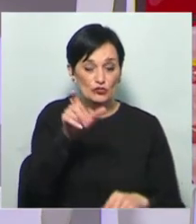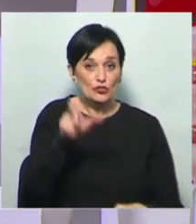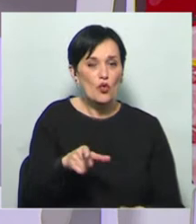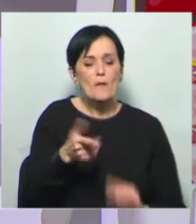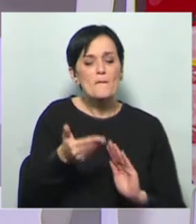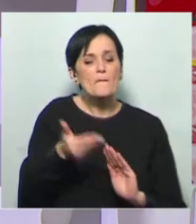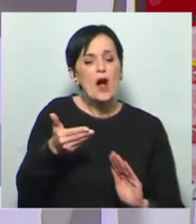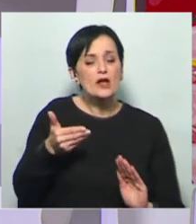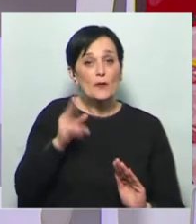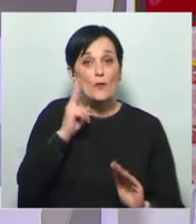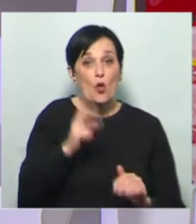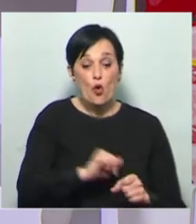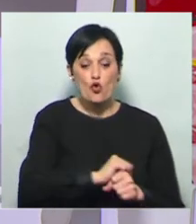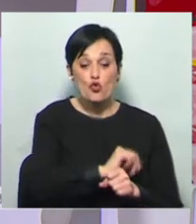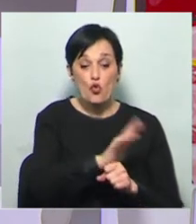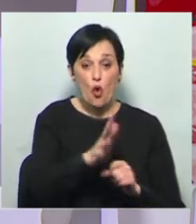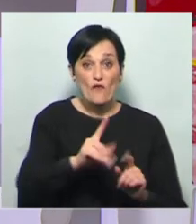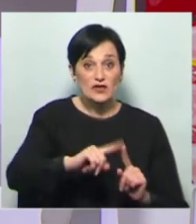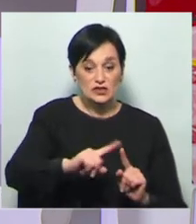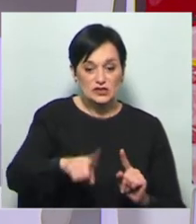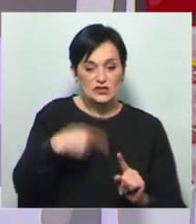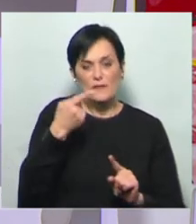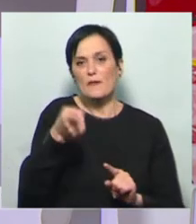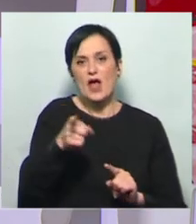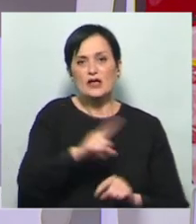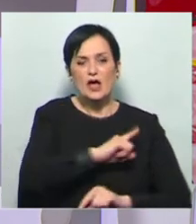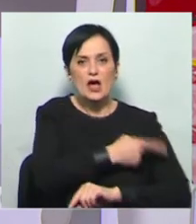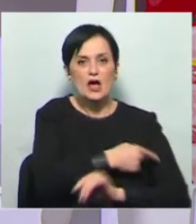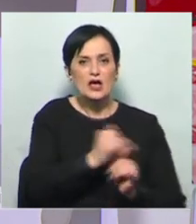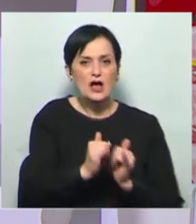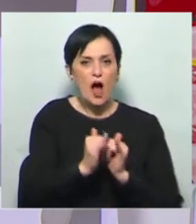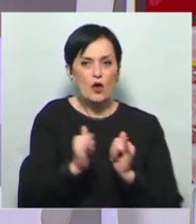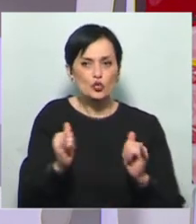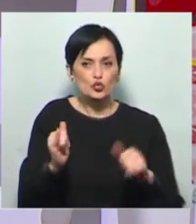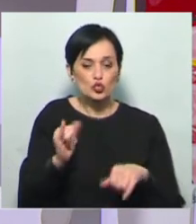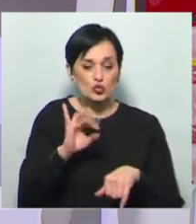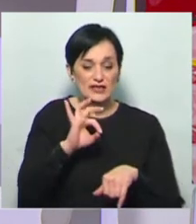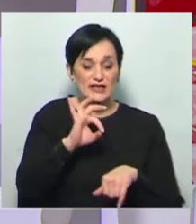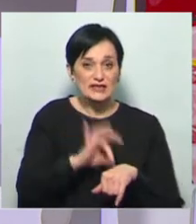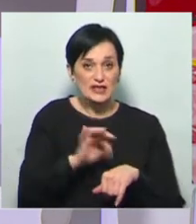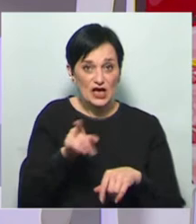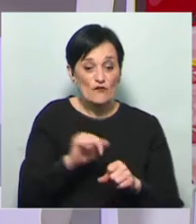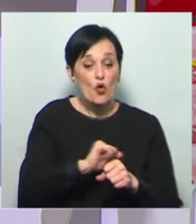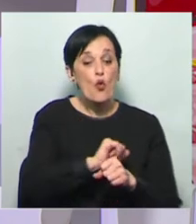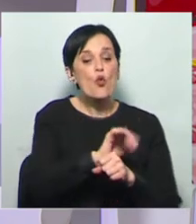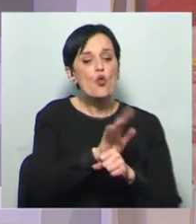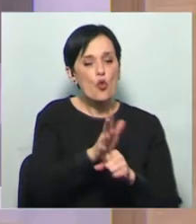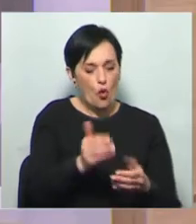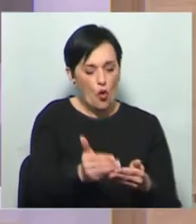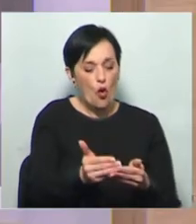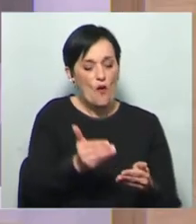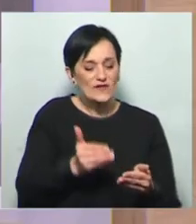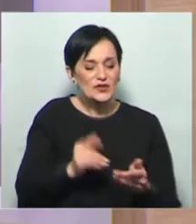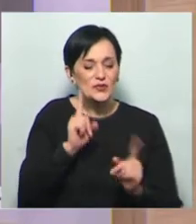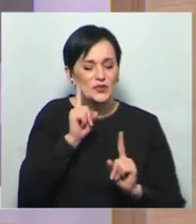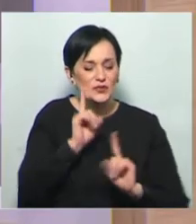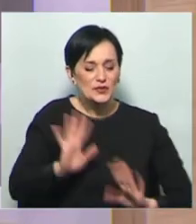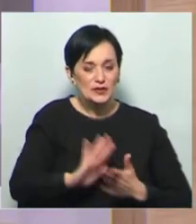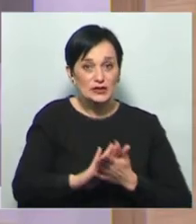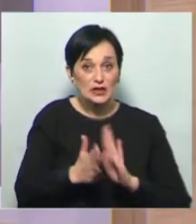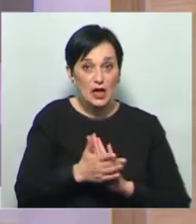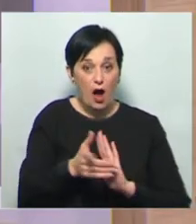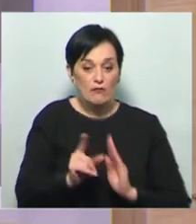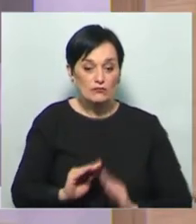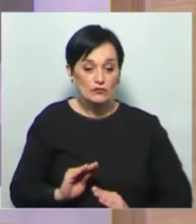ვიცი რა იყო, მაგრამ კოვიდის მერე ტკივილები, რომელიც მას გაუძლიერდა და აღარ მიშაზე მიგა. კოვიდამდე ჰქონდა ასეთი დისკომფორტი? ჰქონდა და გაუმძაფრდა